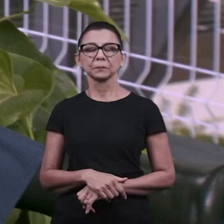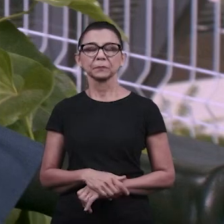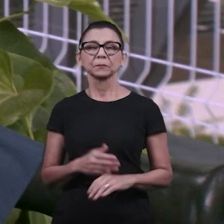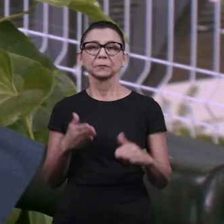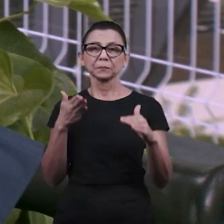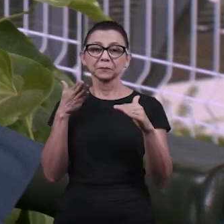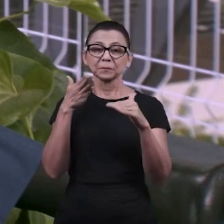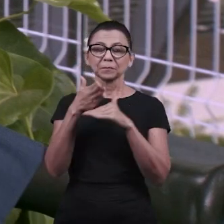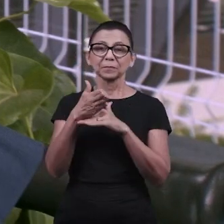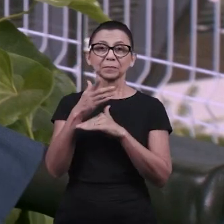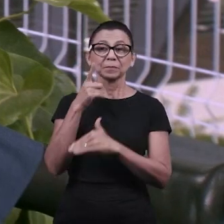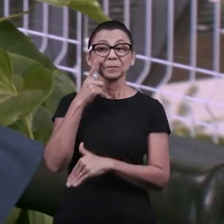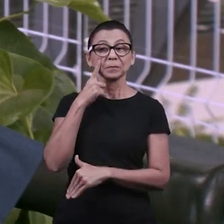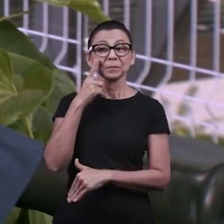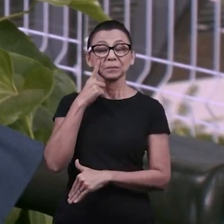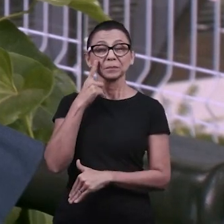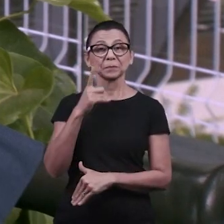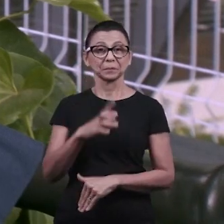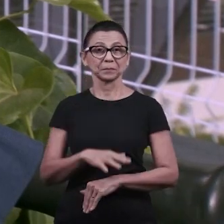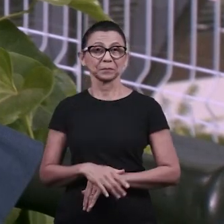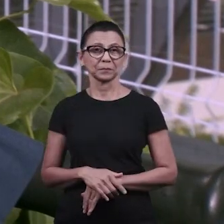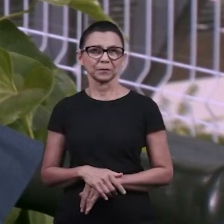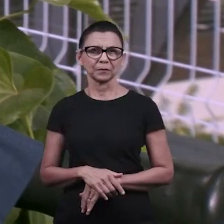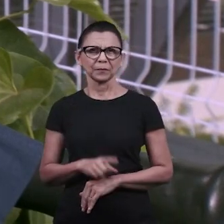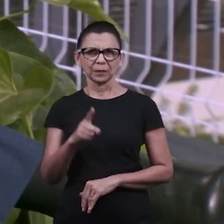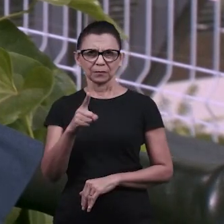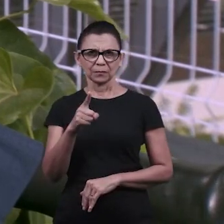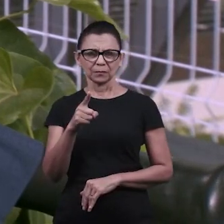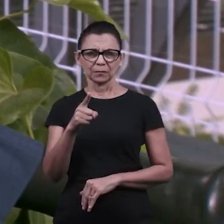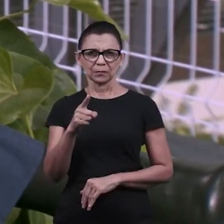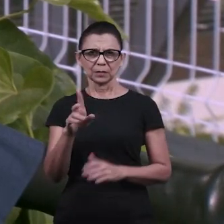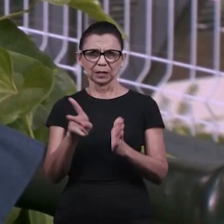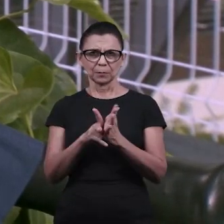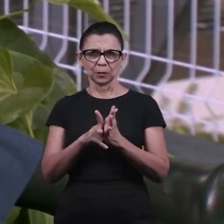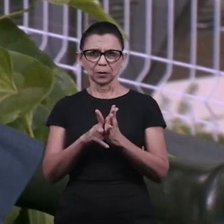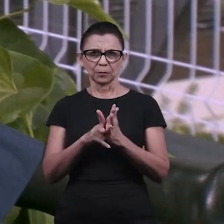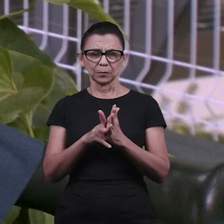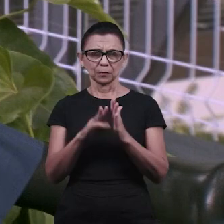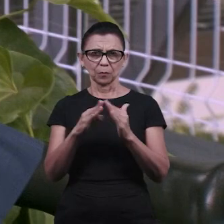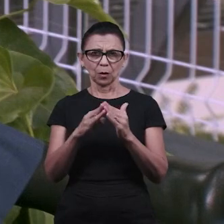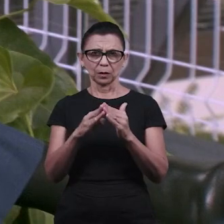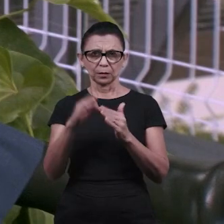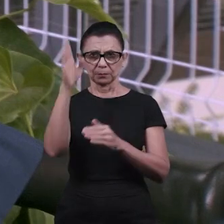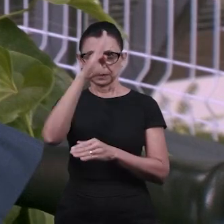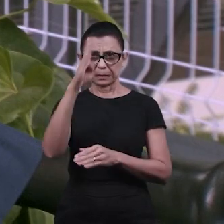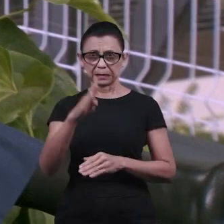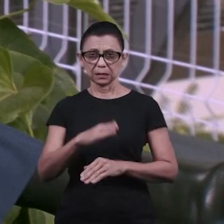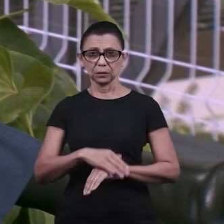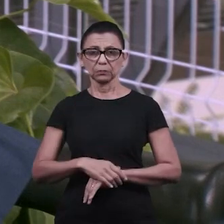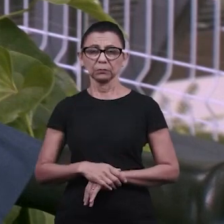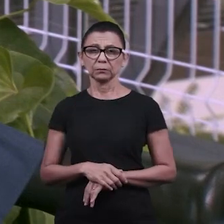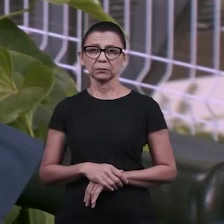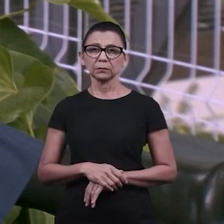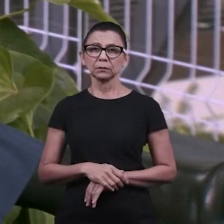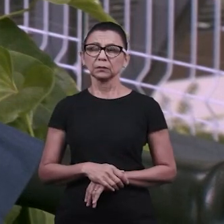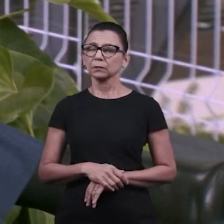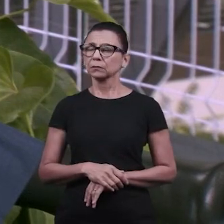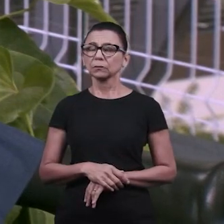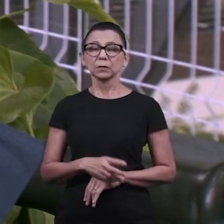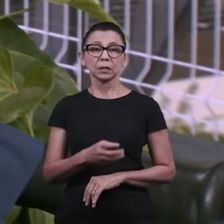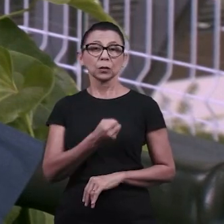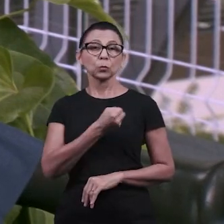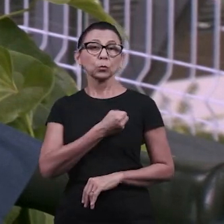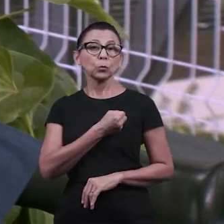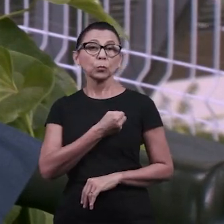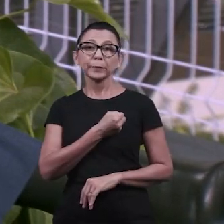igrejacristamaranatha.org.br, tout ensemble sans accent. Si vous habitez au Brésil, nous avons un canal direct pour vous répondre. Appelez-nous gratuitement à n'importe quelle